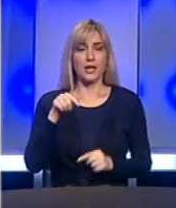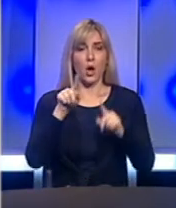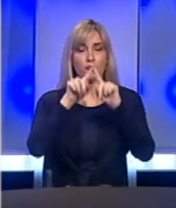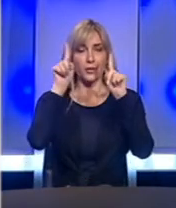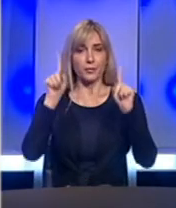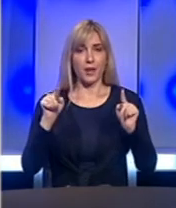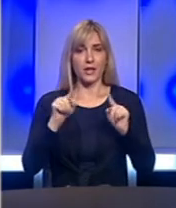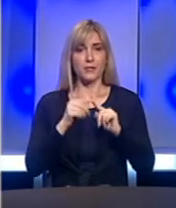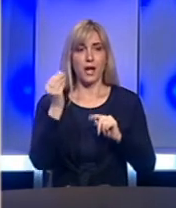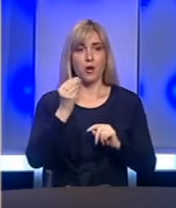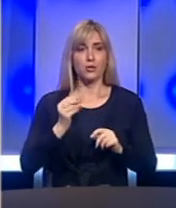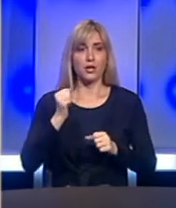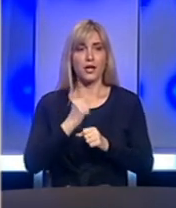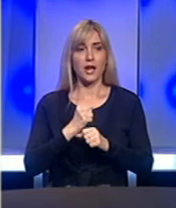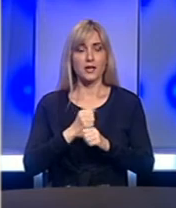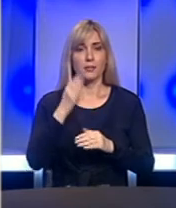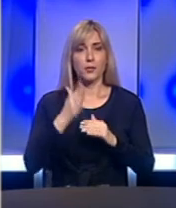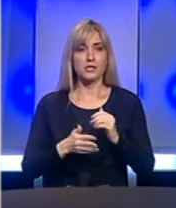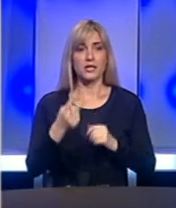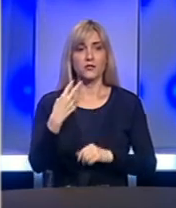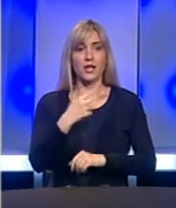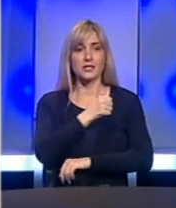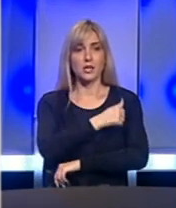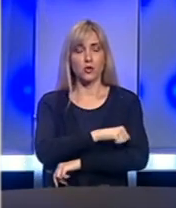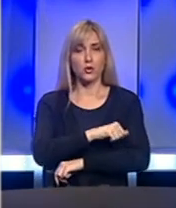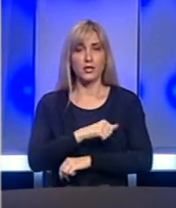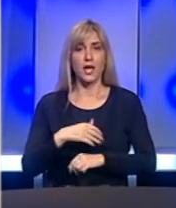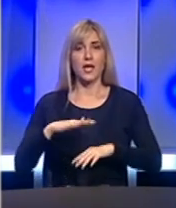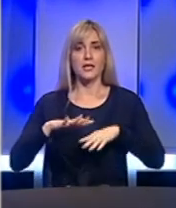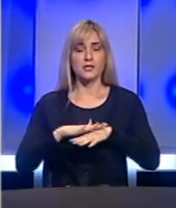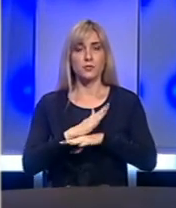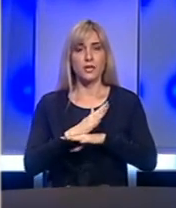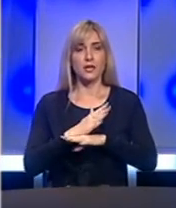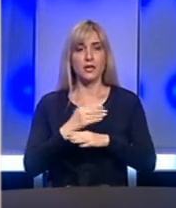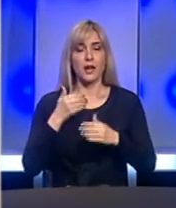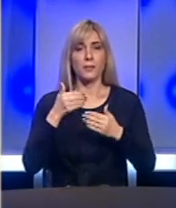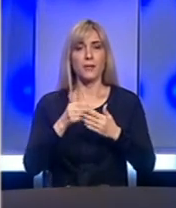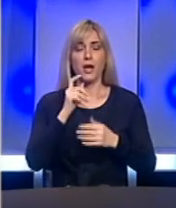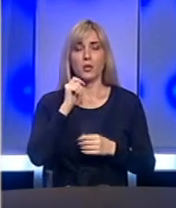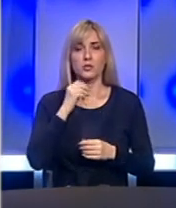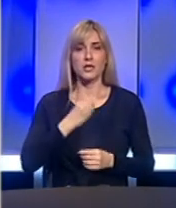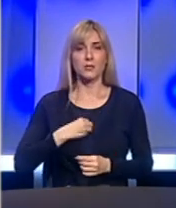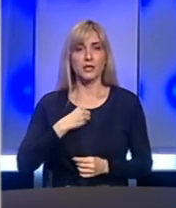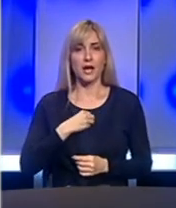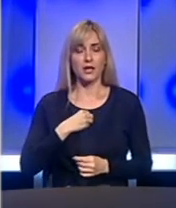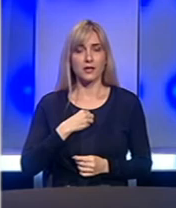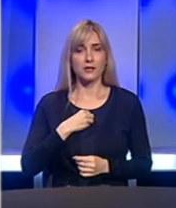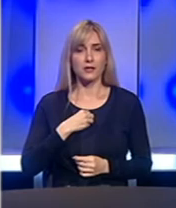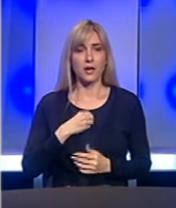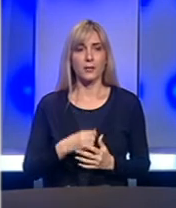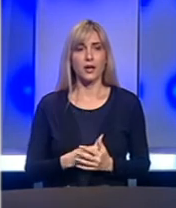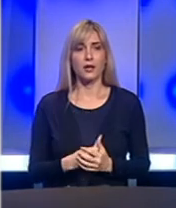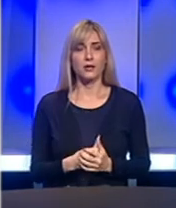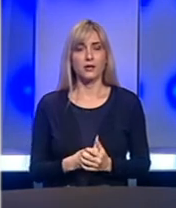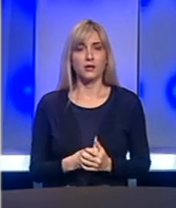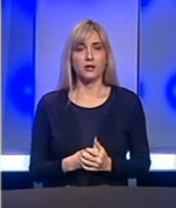je radio posljednjih 20 godina inspiriran pijetetom prema ljudskim tragedijama, srebreničkom genocidu,